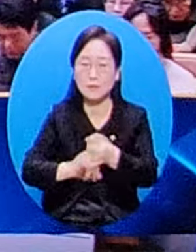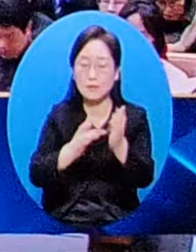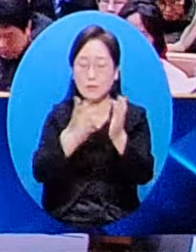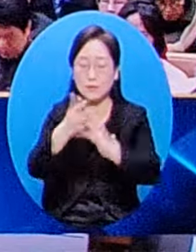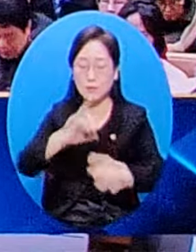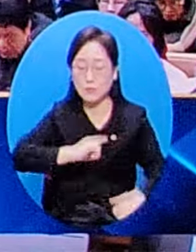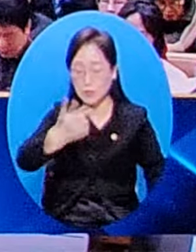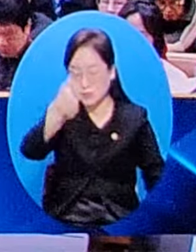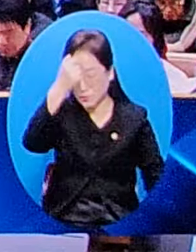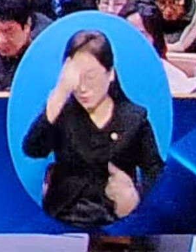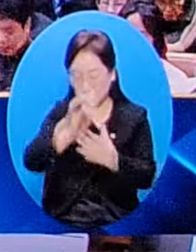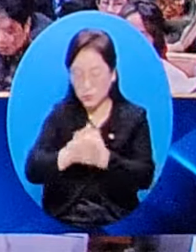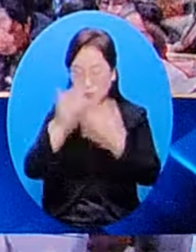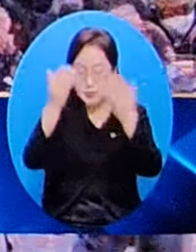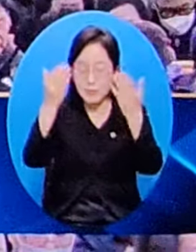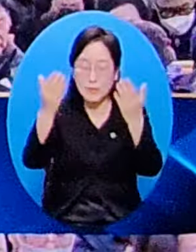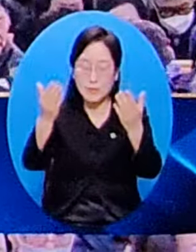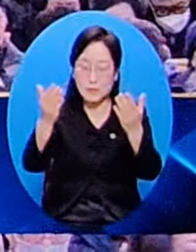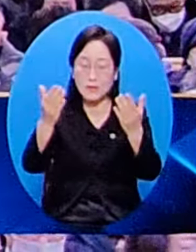예수님의 이름으로 기도드립니다.